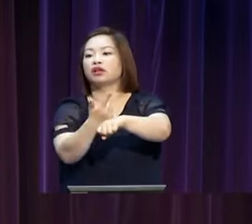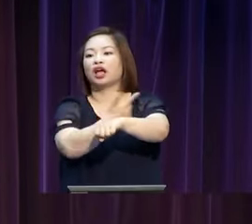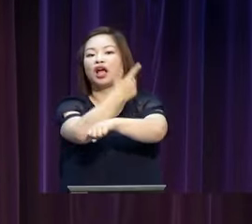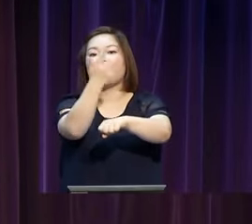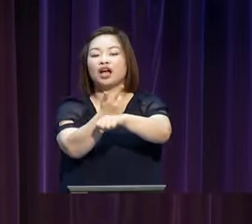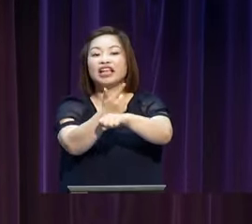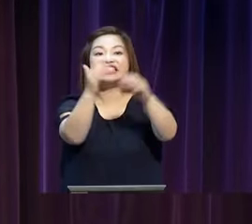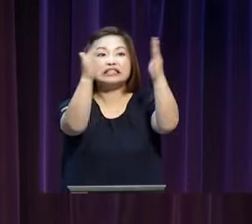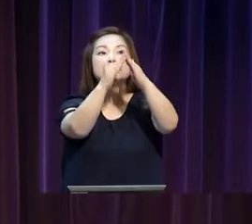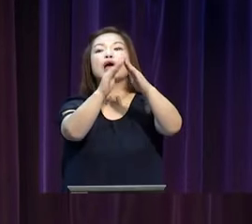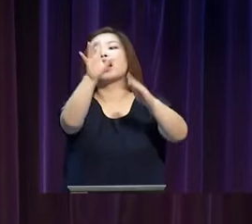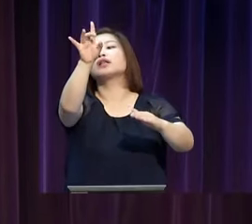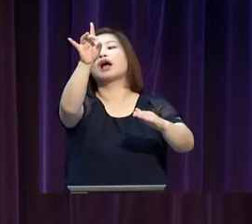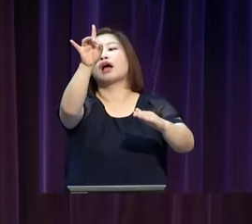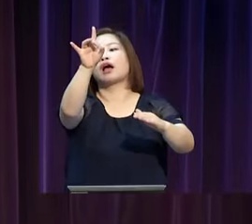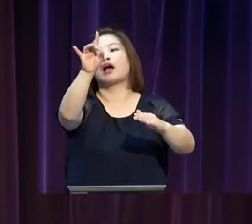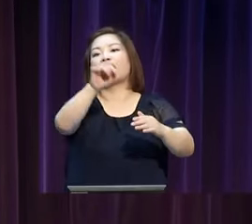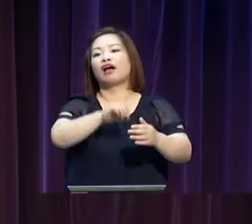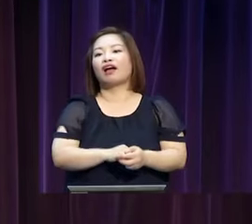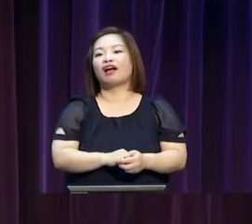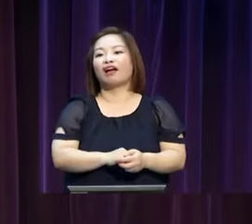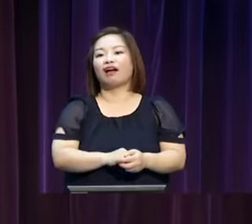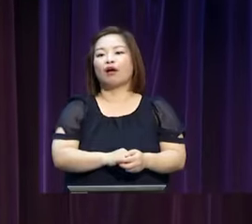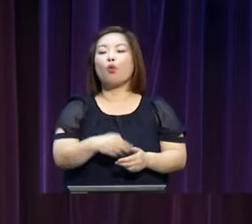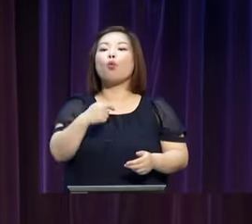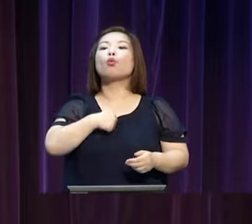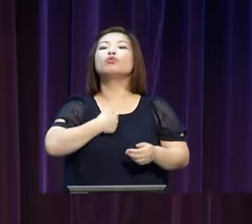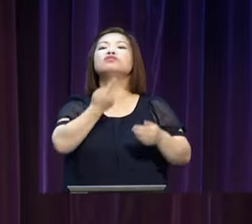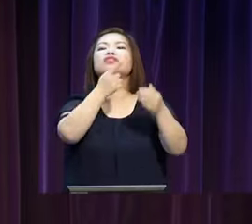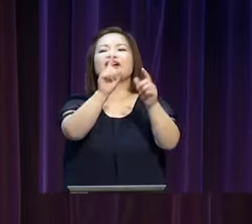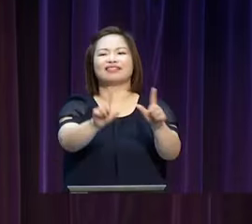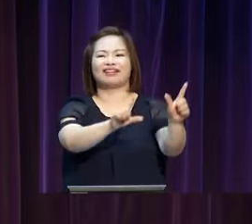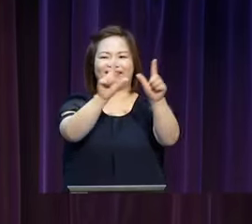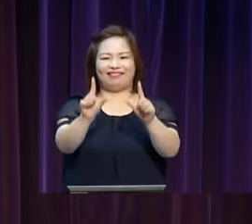나와. 예, 혼자 사는 거예요.